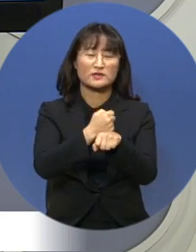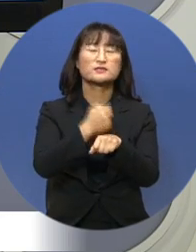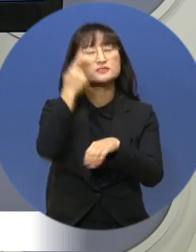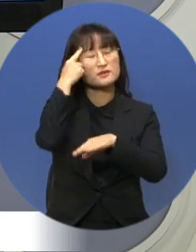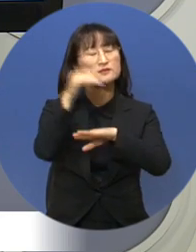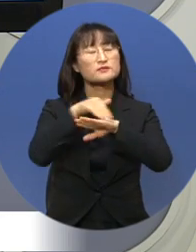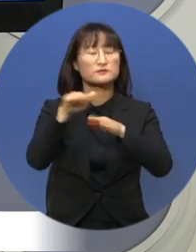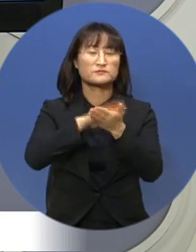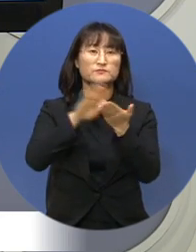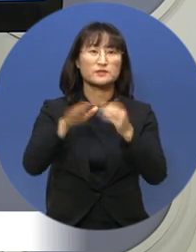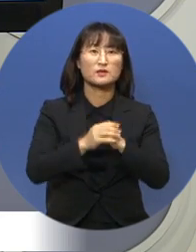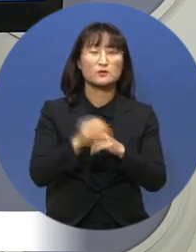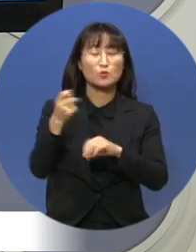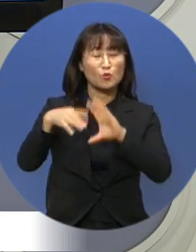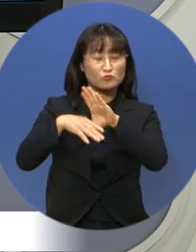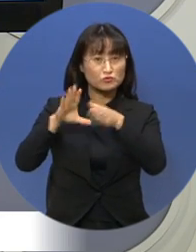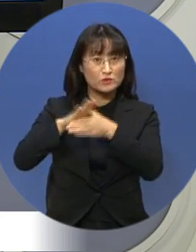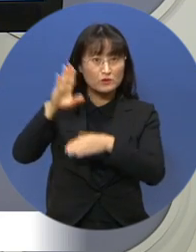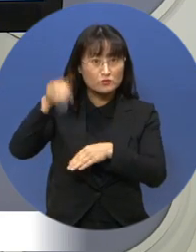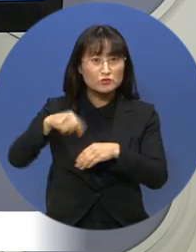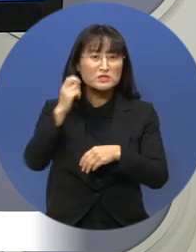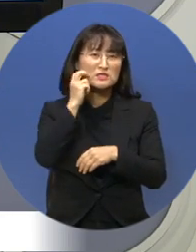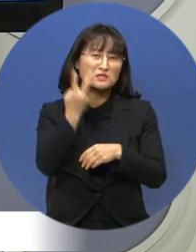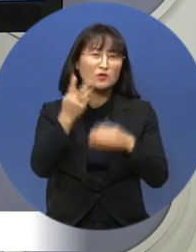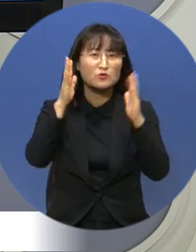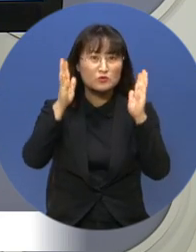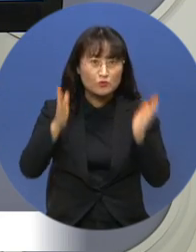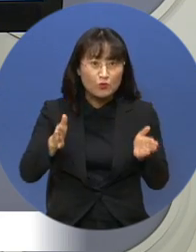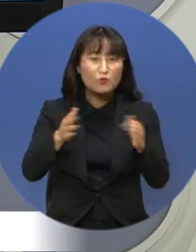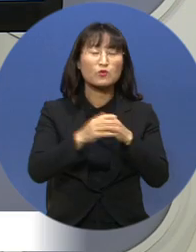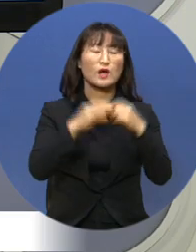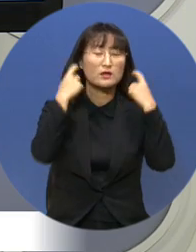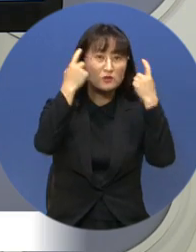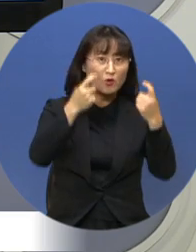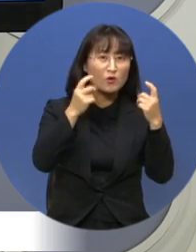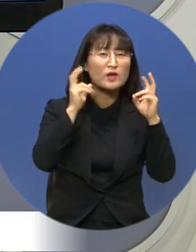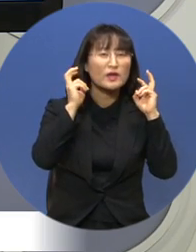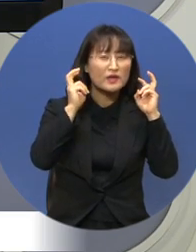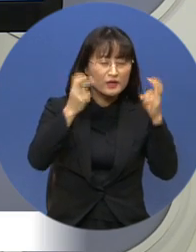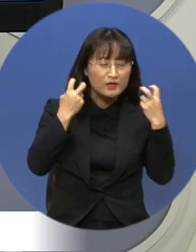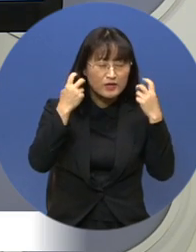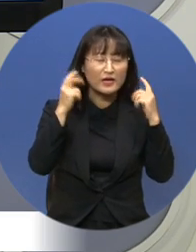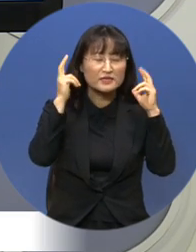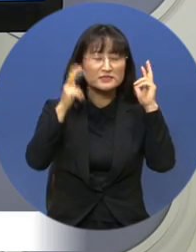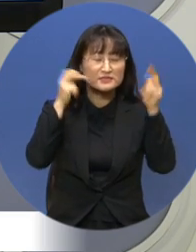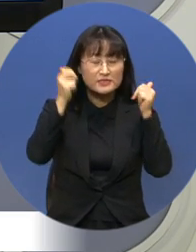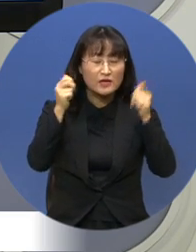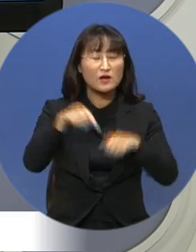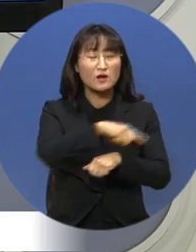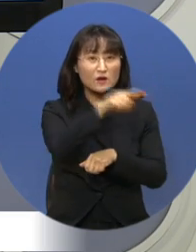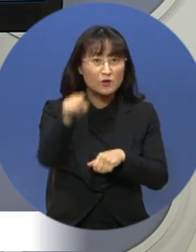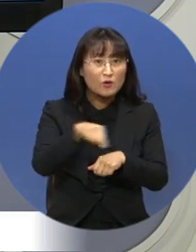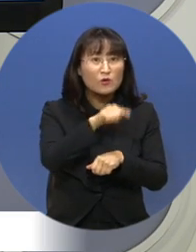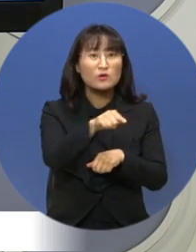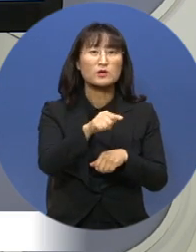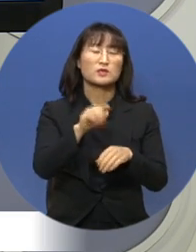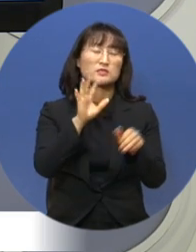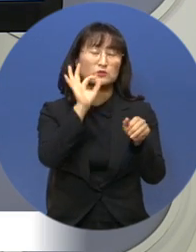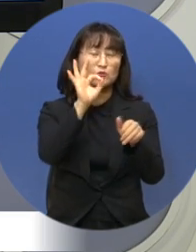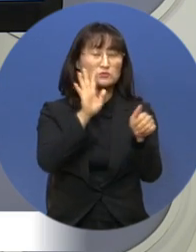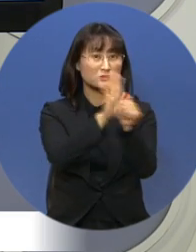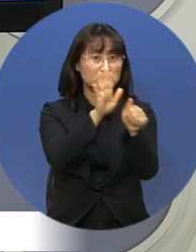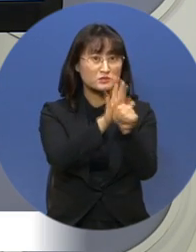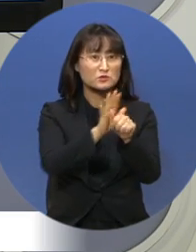한편 문체부는 2개월간 관광 사업체 운영에 필요한 자금 용자를 400억원 규모로